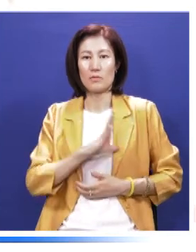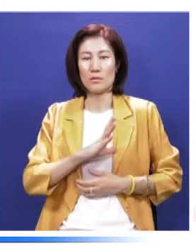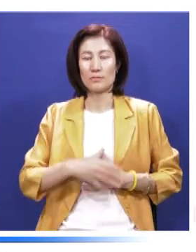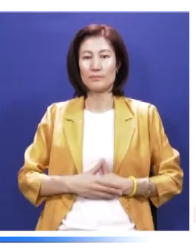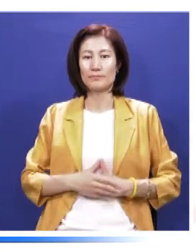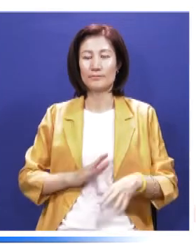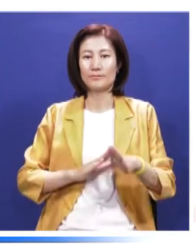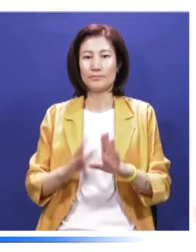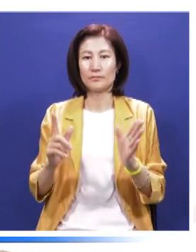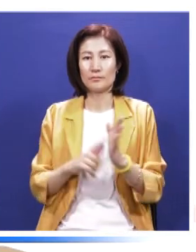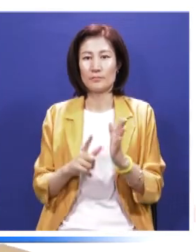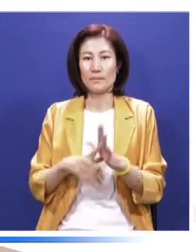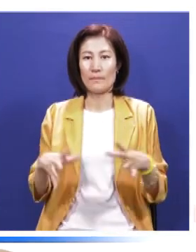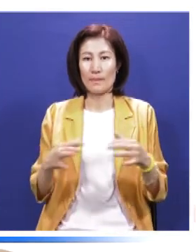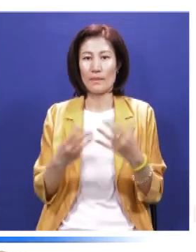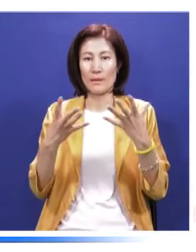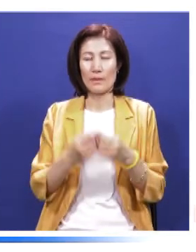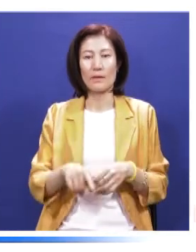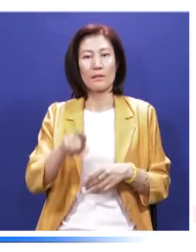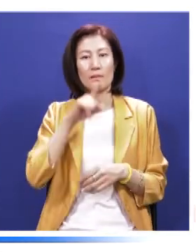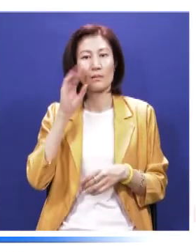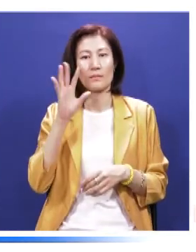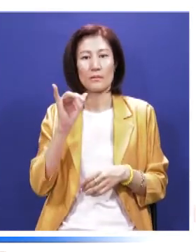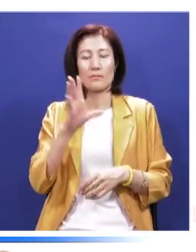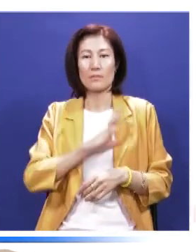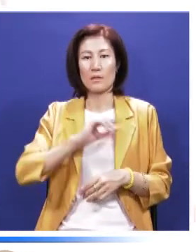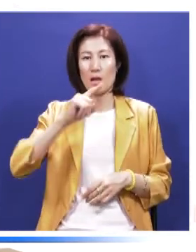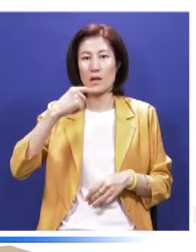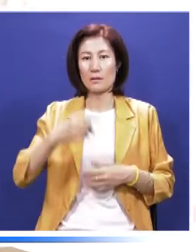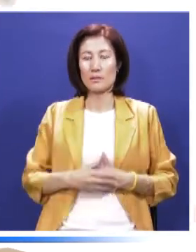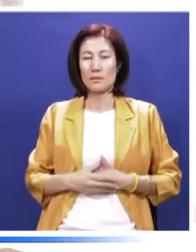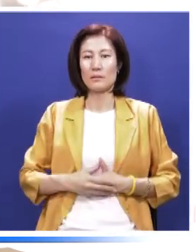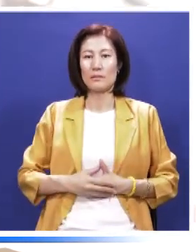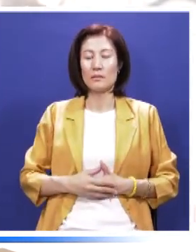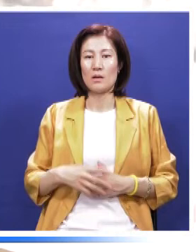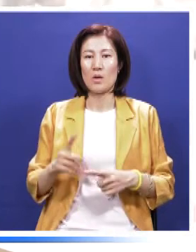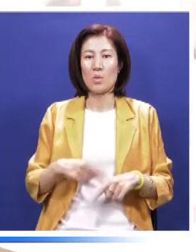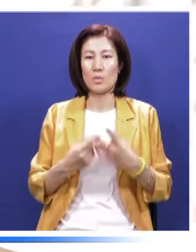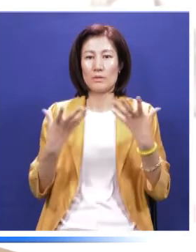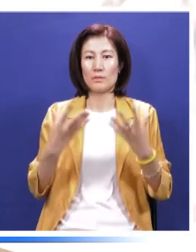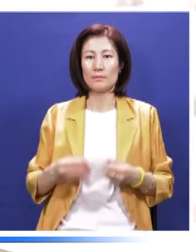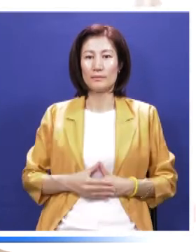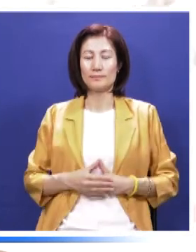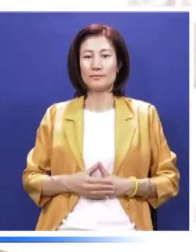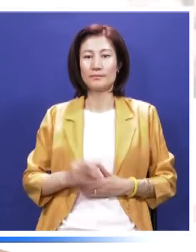біздің 7-ші басымдықта Жас Отан жастар қанатын жетілдіру болып айтылды. Осы біз қазіргі таңда жас